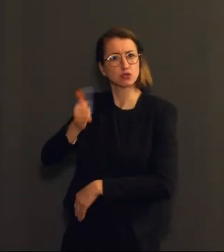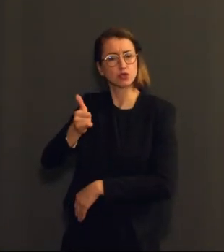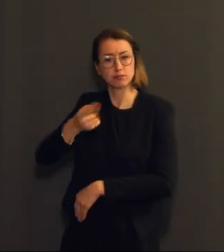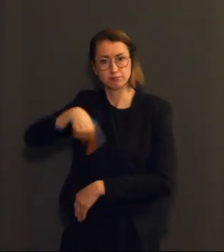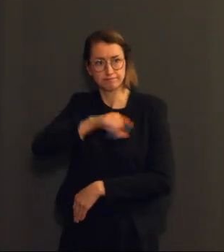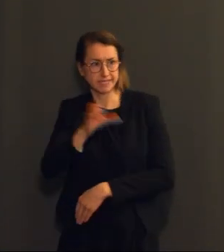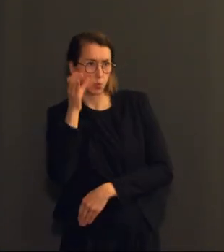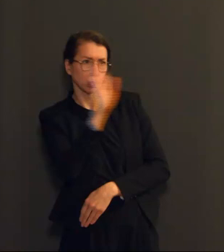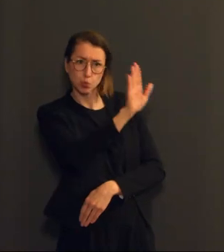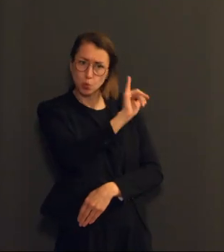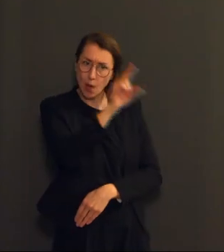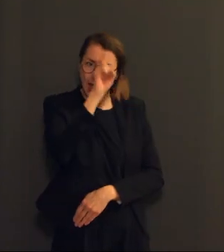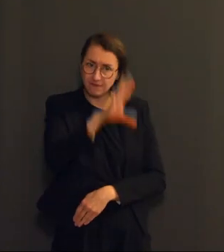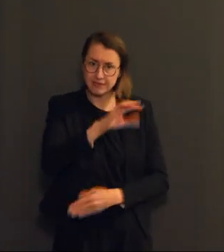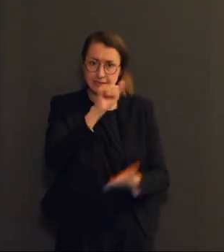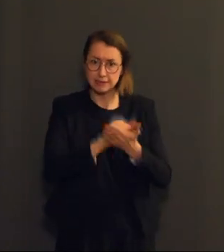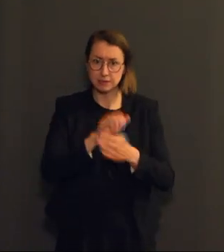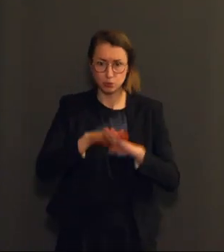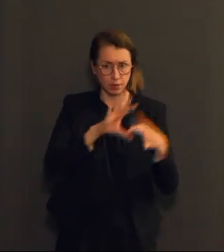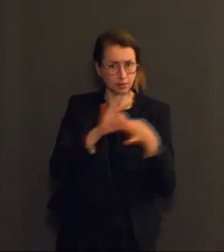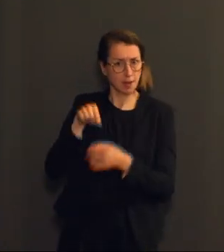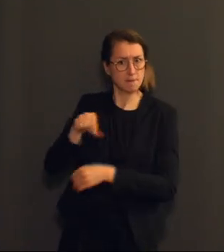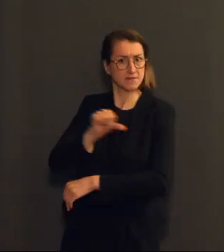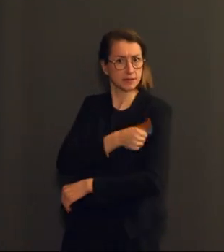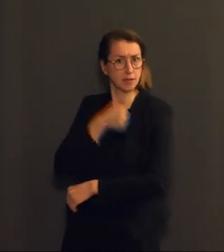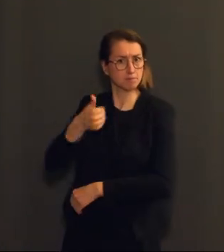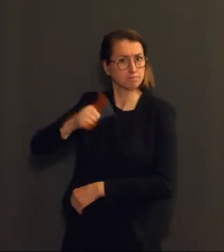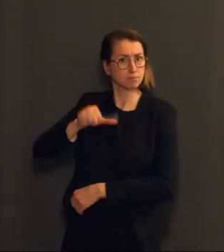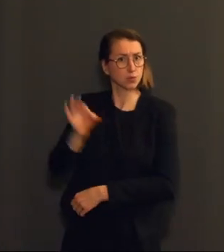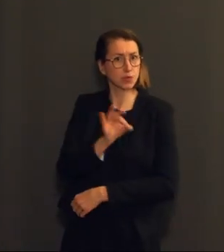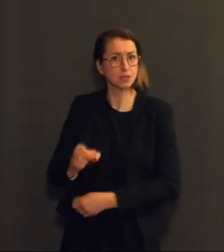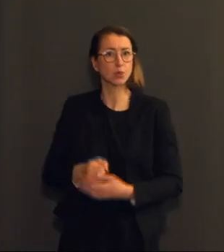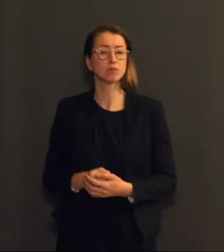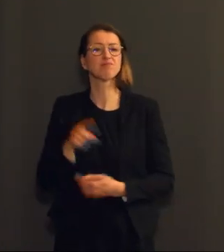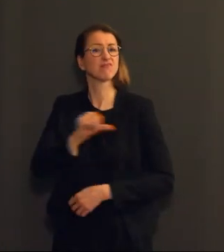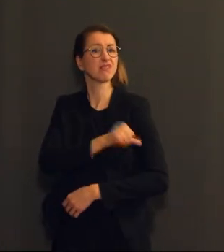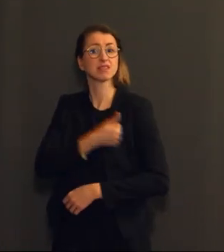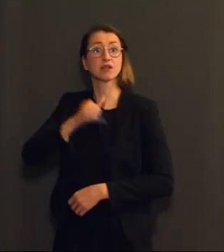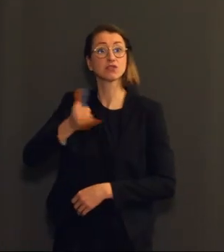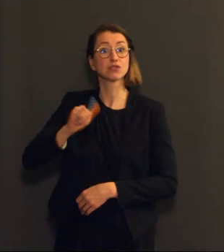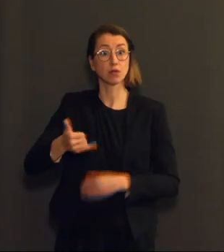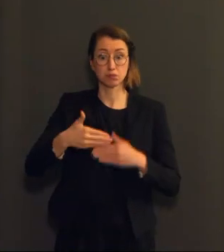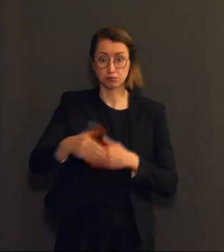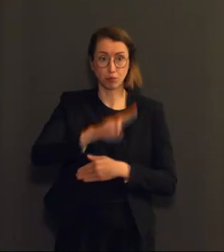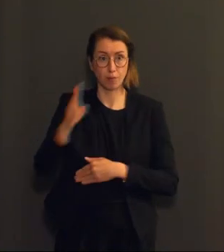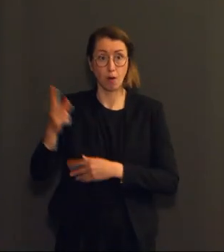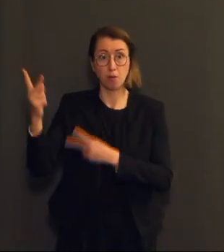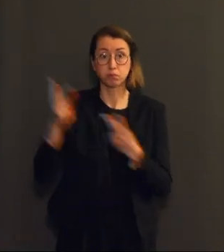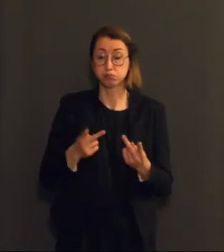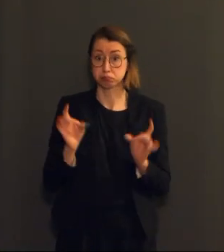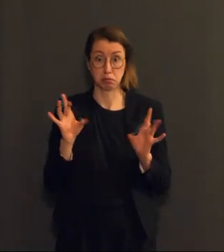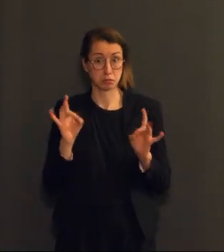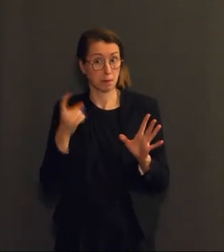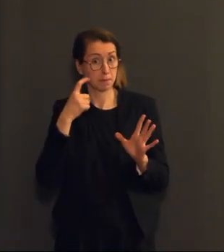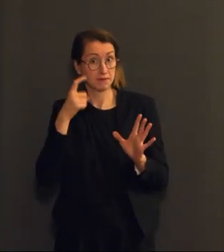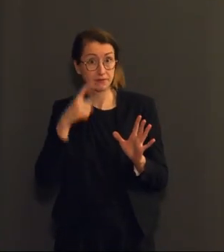Aucune livraison du vaccin J&J n'était prévue pour notre pays cette semaine. Et les 36 000 doses que nous avons